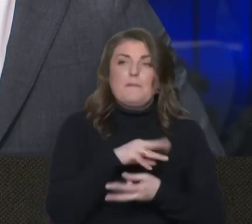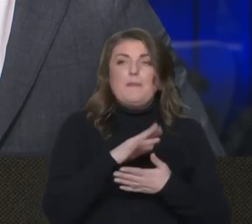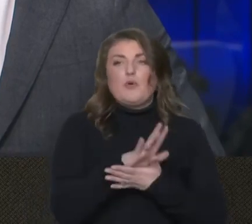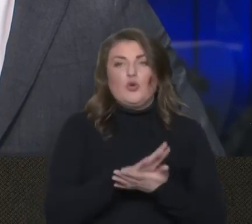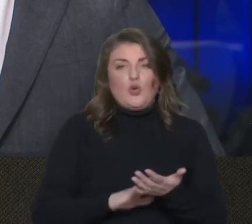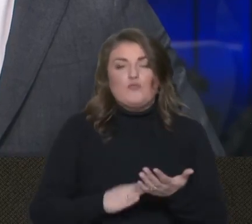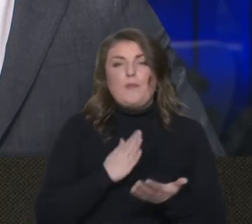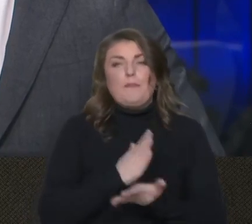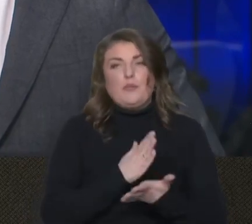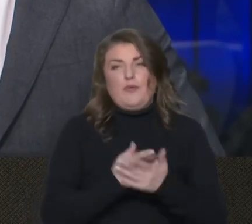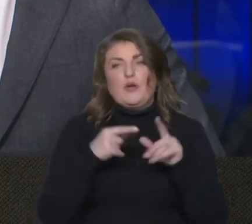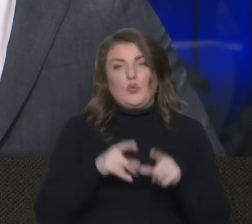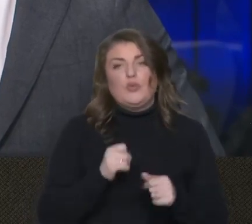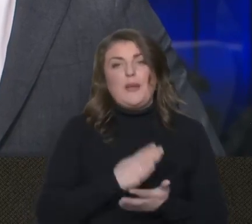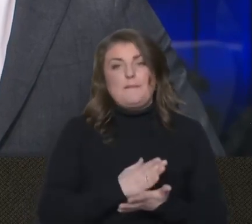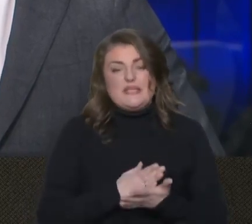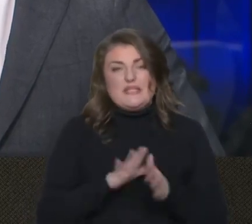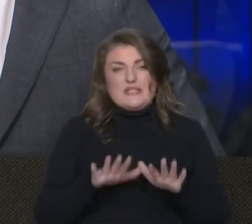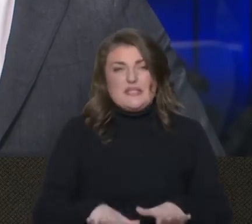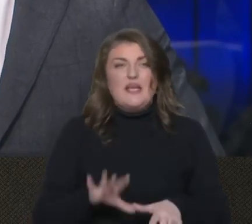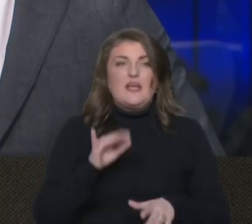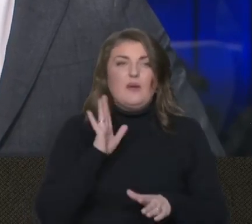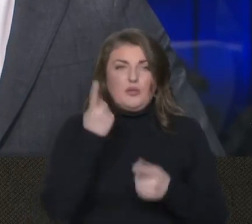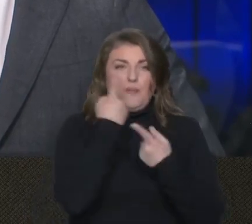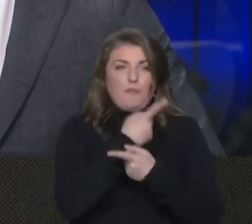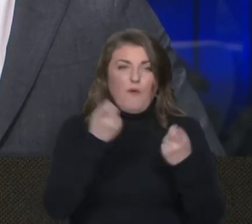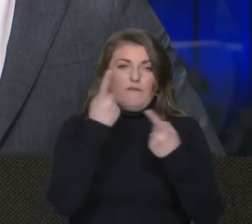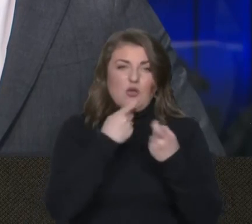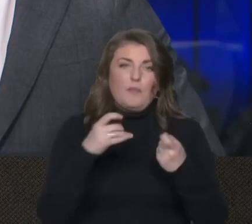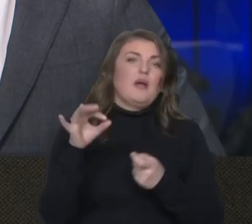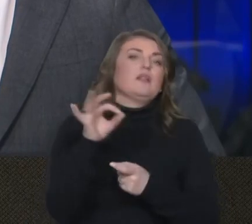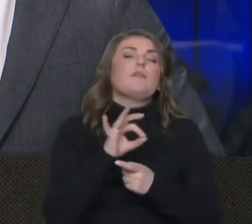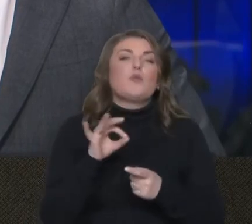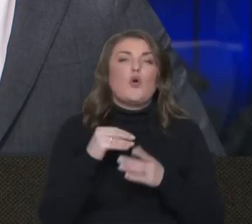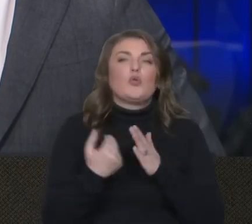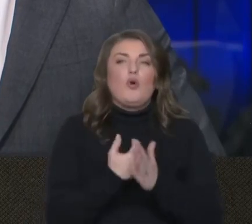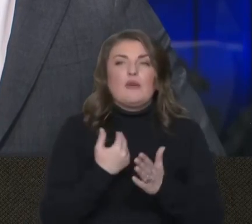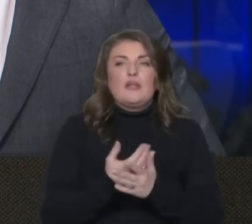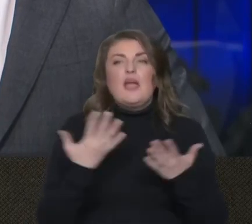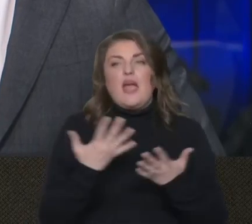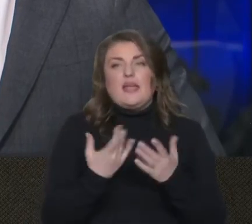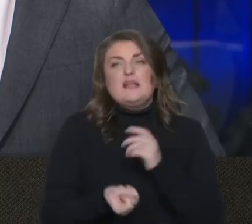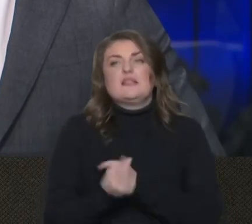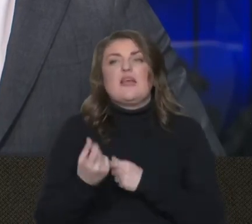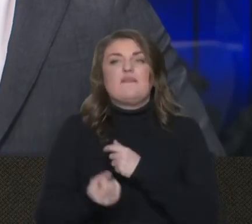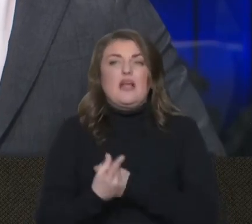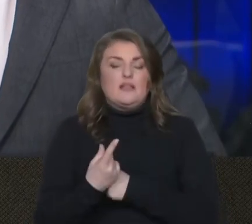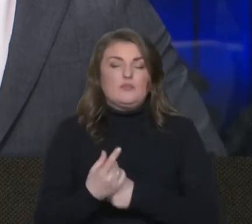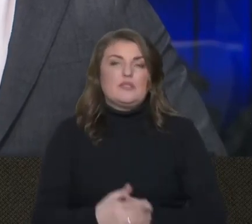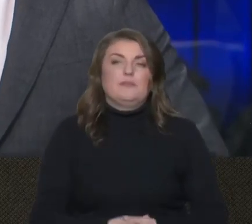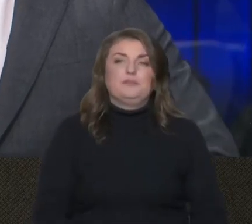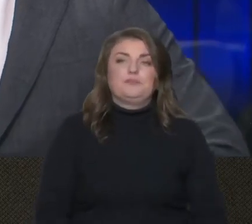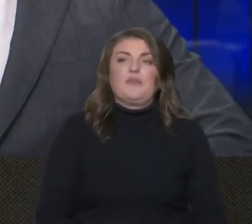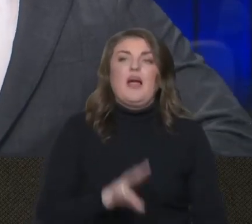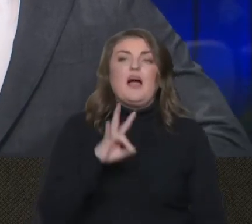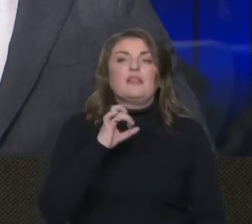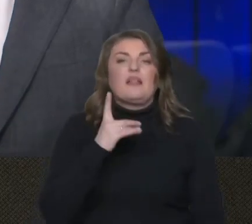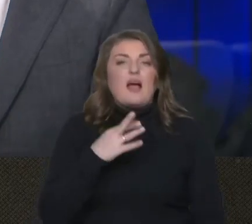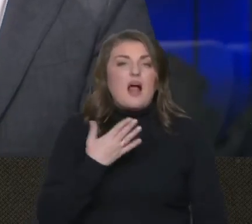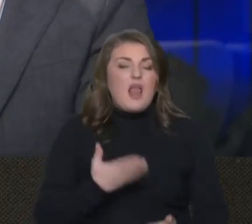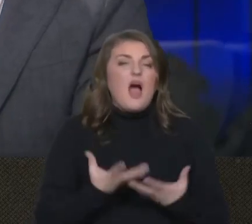продовжуємо перебувати тут на місці і будемо повідомляти про новини, які з'являтимуться. Наталю,